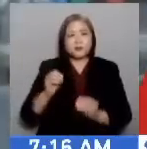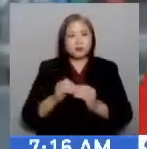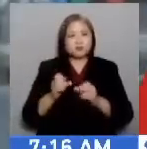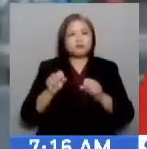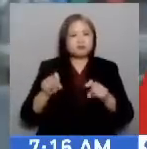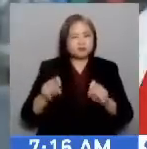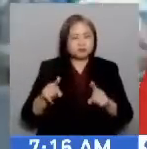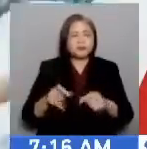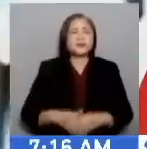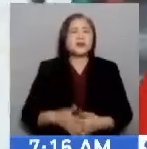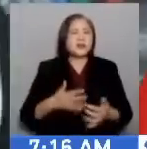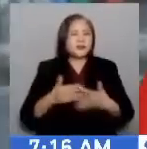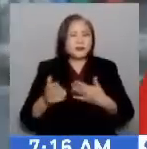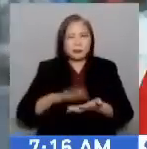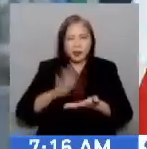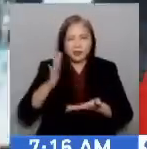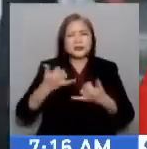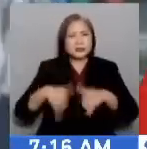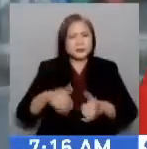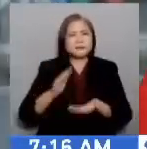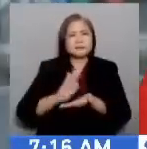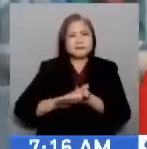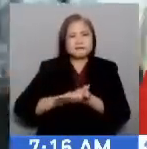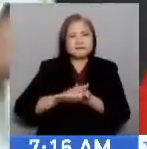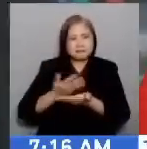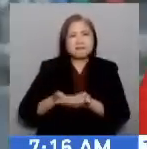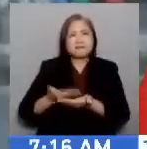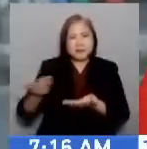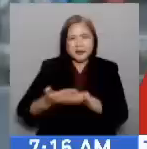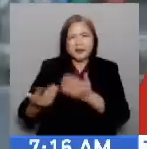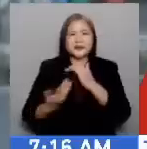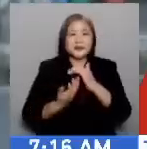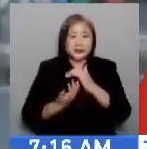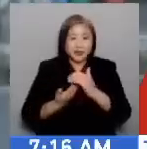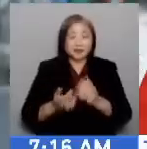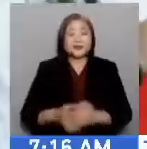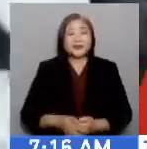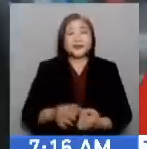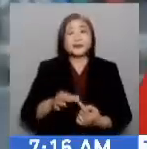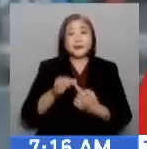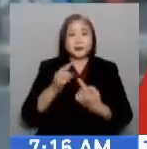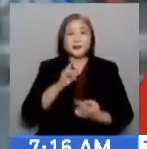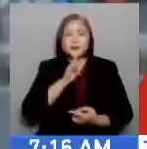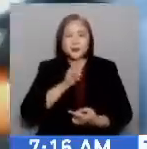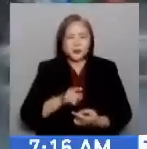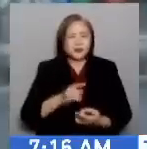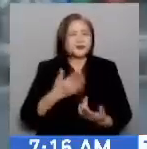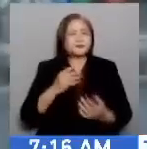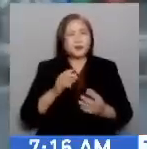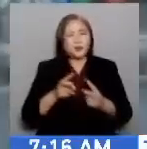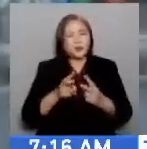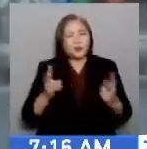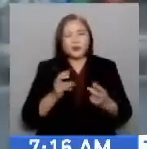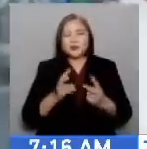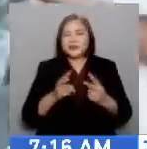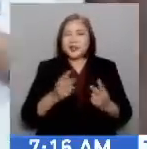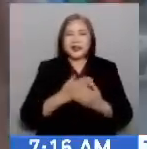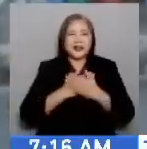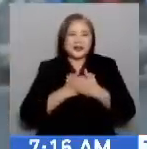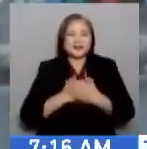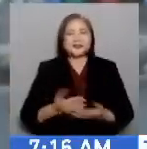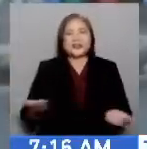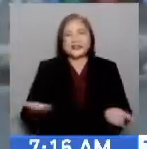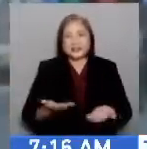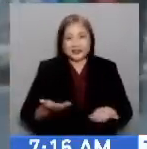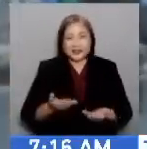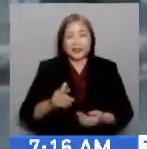bumibili pa rin sa kanila ang kanilang mga suki, lalo na yung sagad kung magmahal. Live mula rito sa Maynila, ako si Nico Wahe